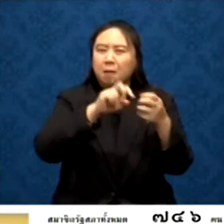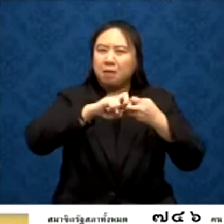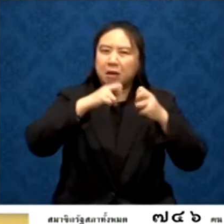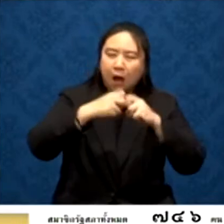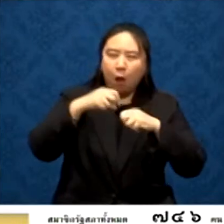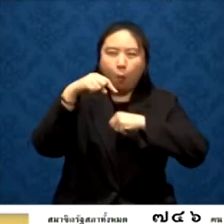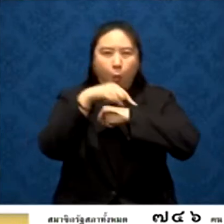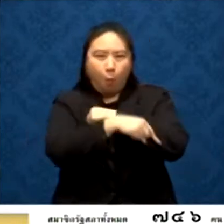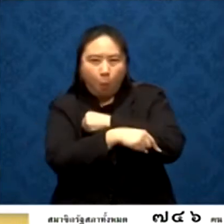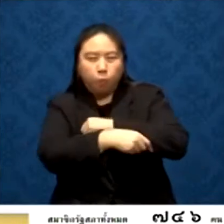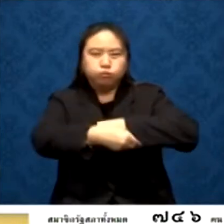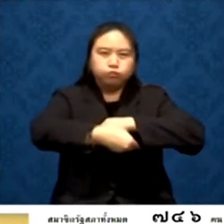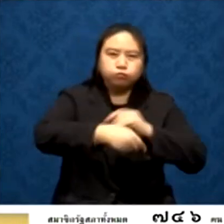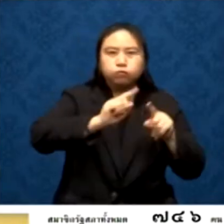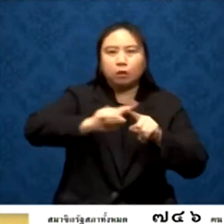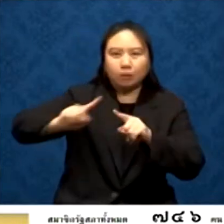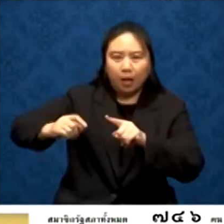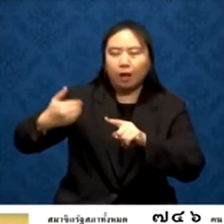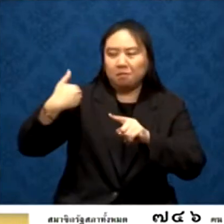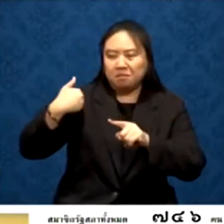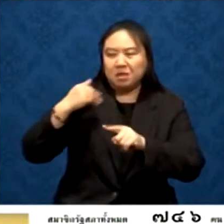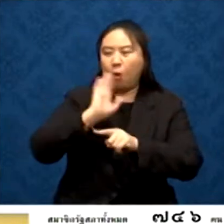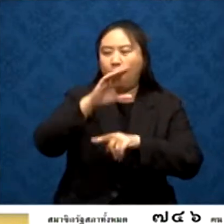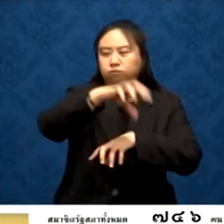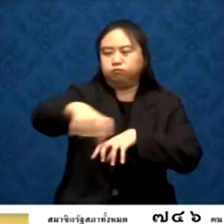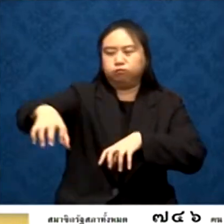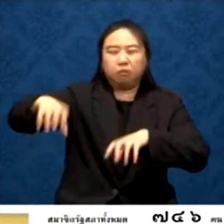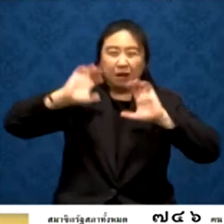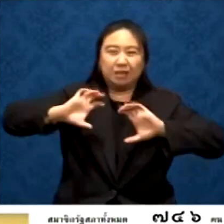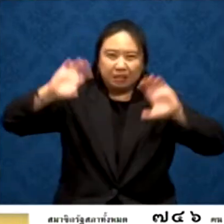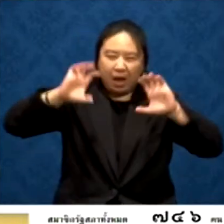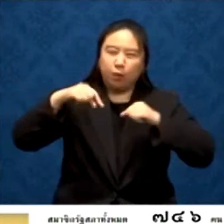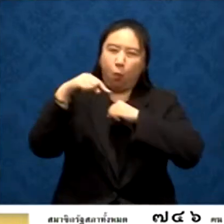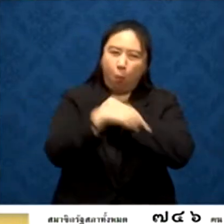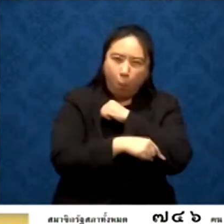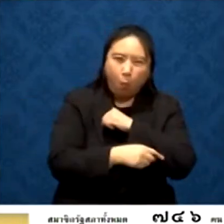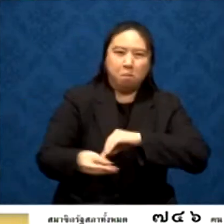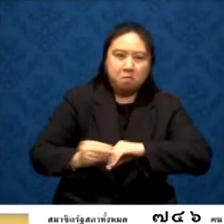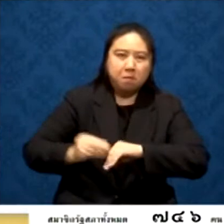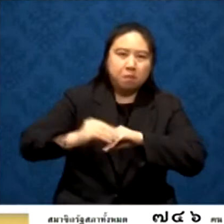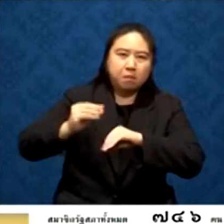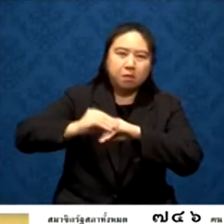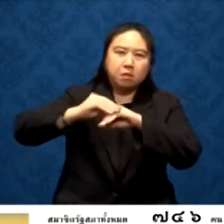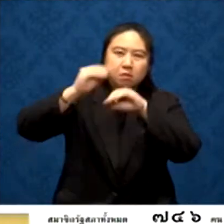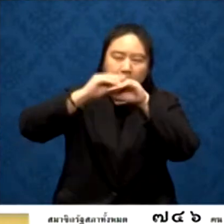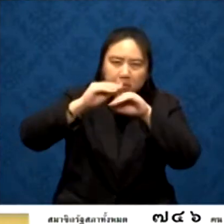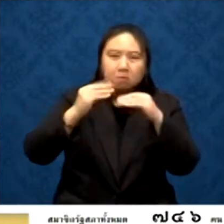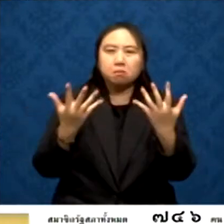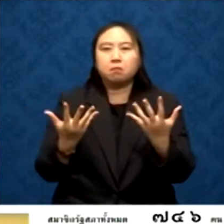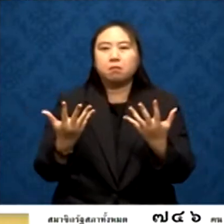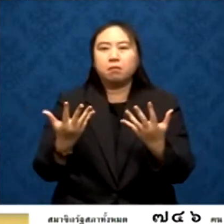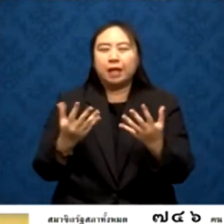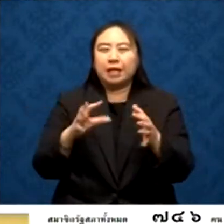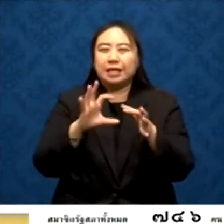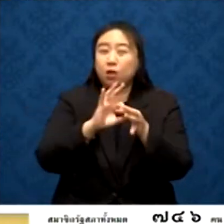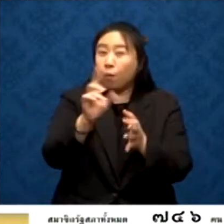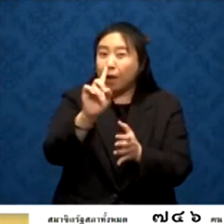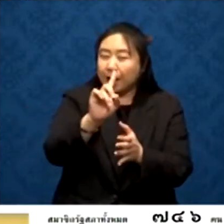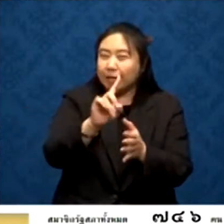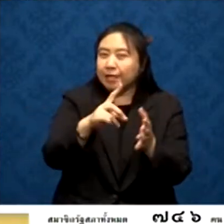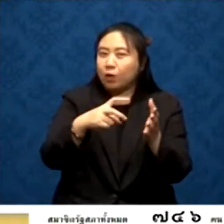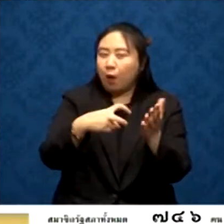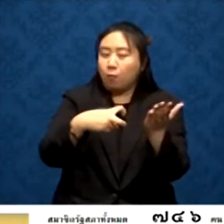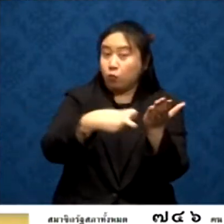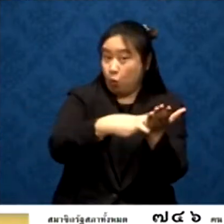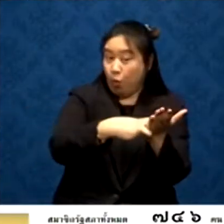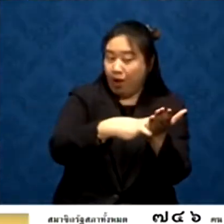ปชันภายในระบบราชการอย่างรุนแรงมากขึ้นเรื่อยๆไม่ว่าจะเป็นเรื่องตั๋วช้